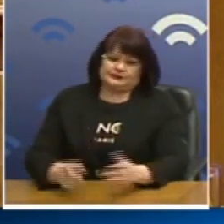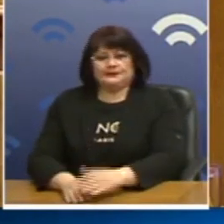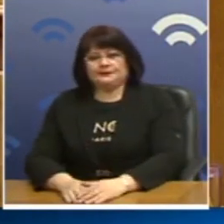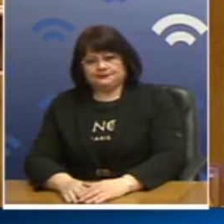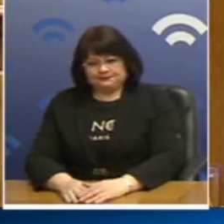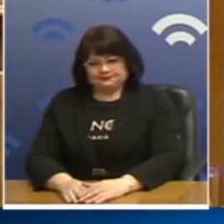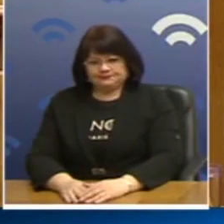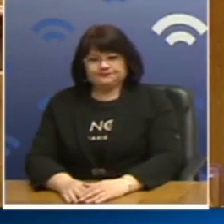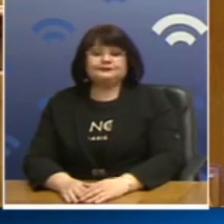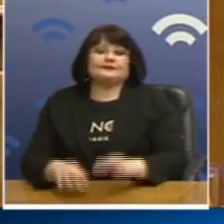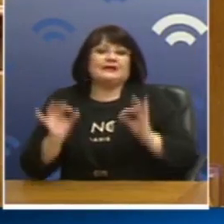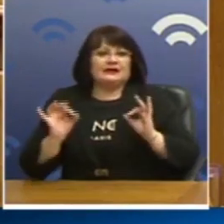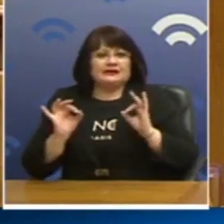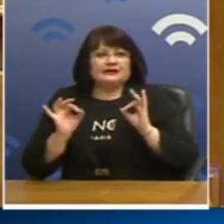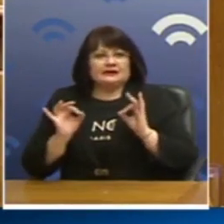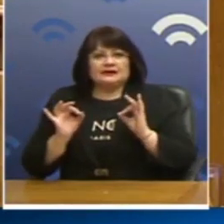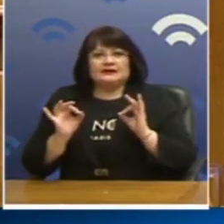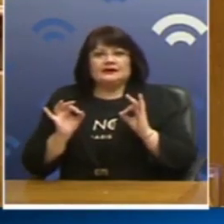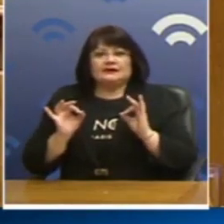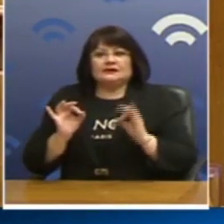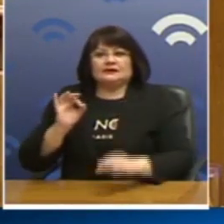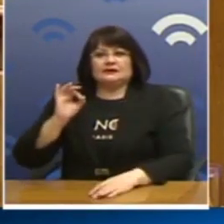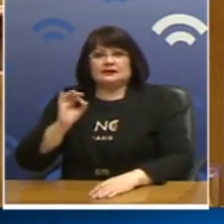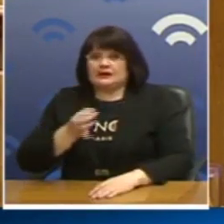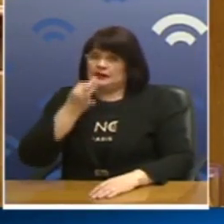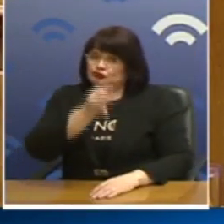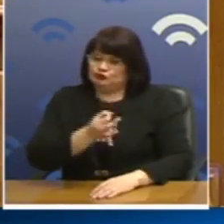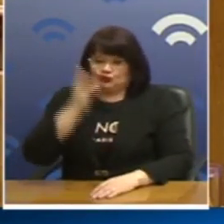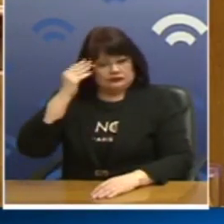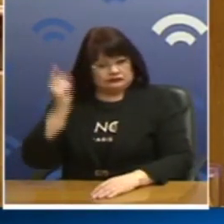Και φυσικά δεν θα ξεχάσουμε να επισημάνουμε